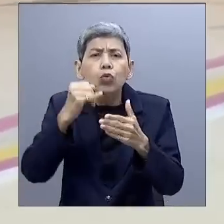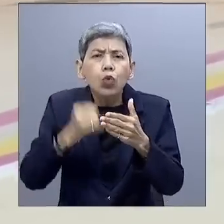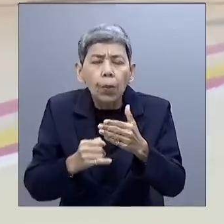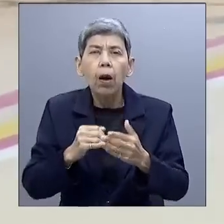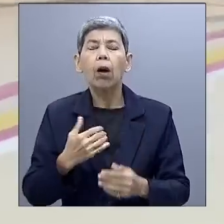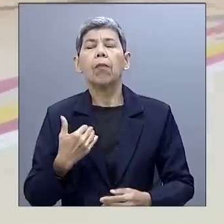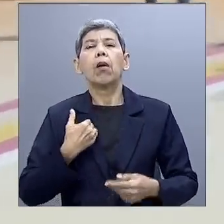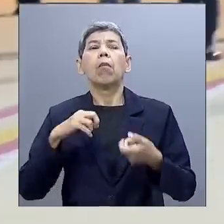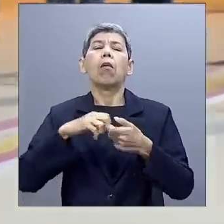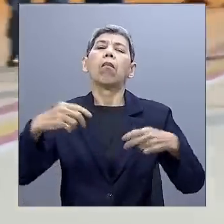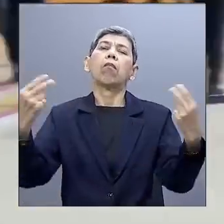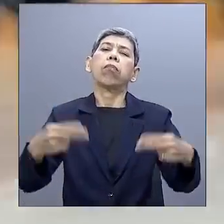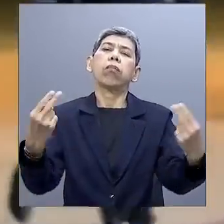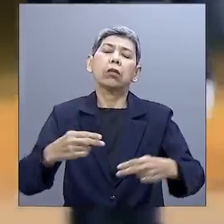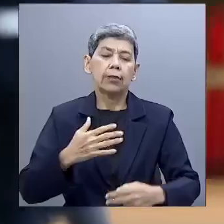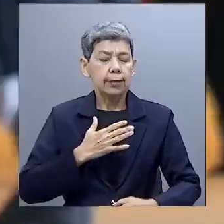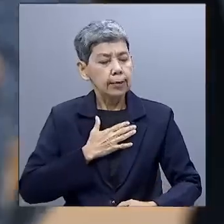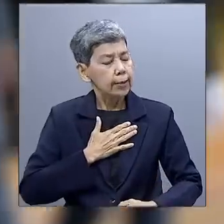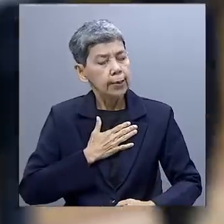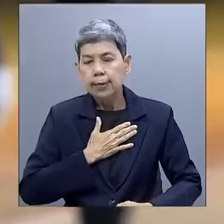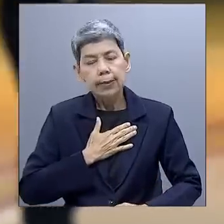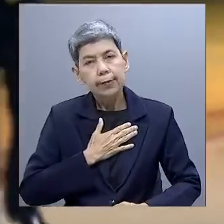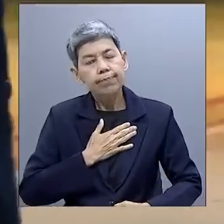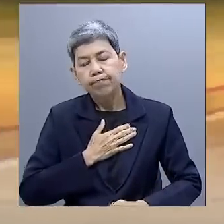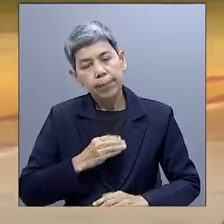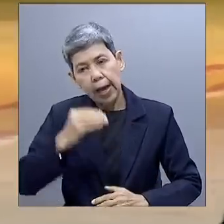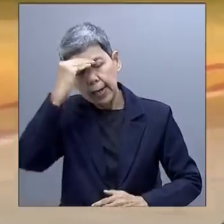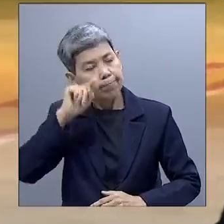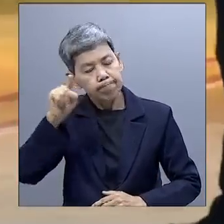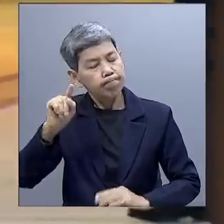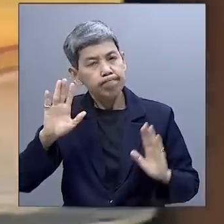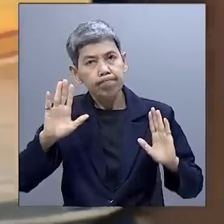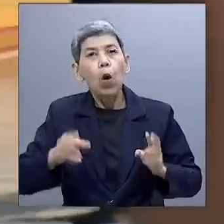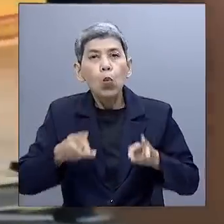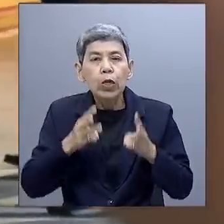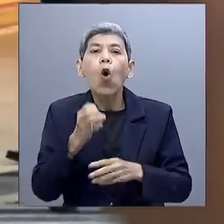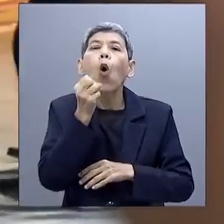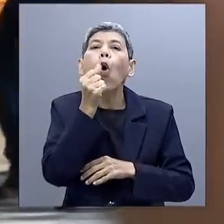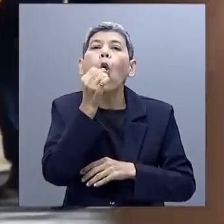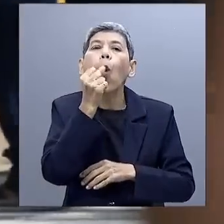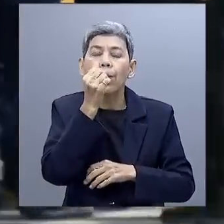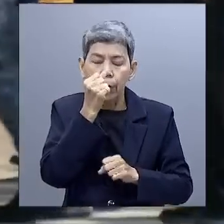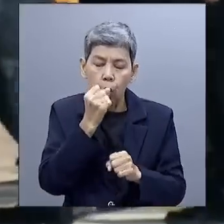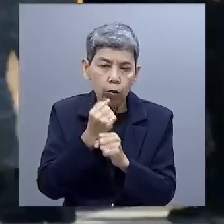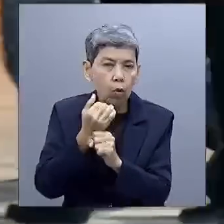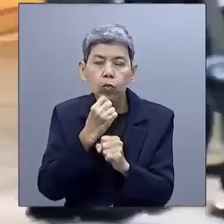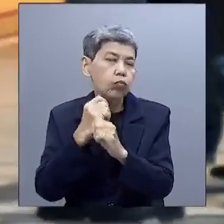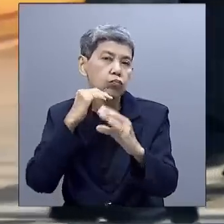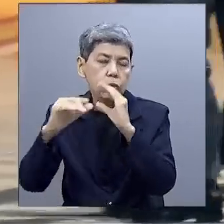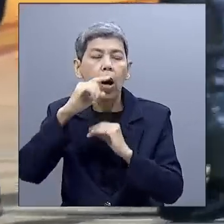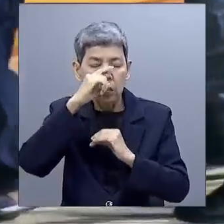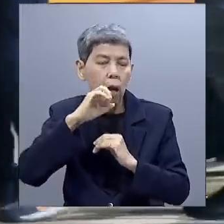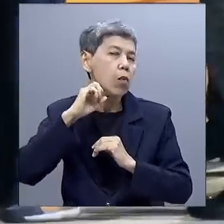พอมีสถานการณ์ขึ้นบางคนก็ต้องตัดสินใจว่าคงจะไม่กลับไปเรียนต่อจะใช้วิธีสอบโอนเทียบหน่วยกิตที่ไทยแทน